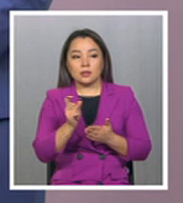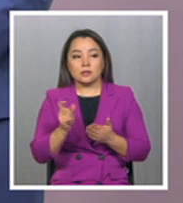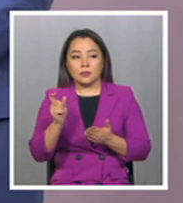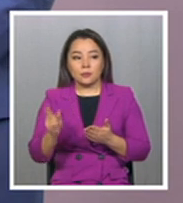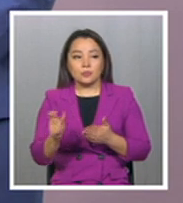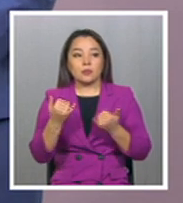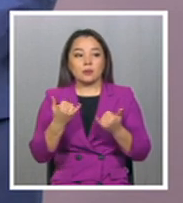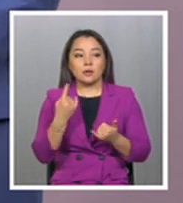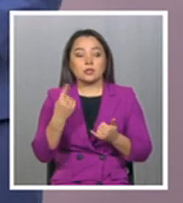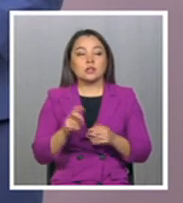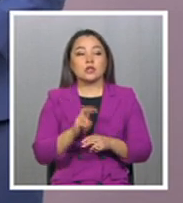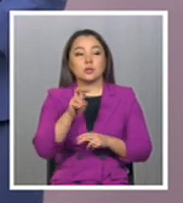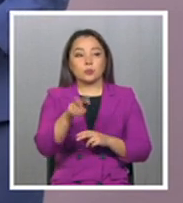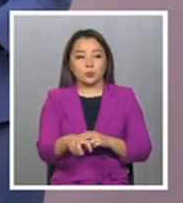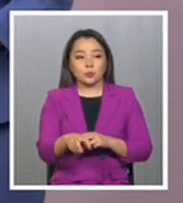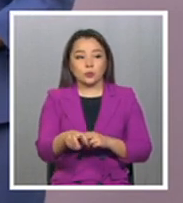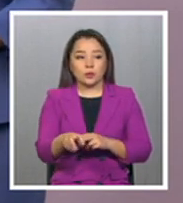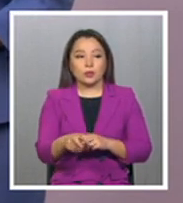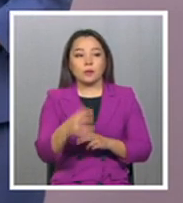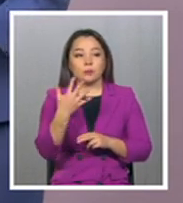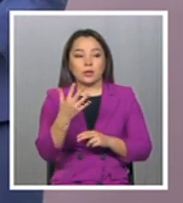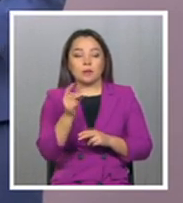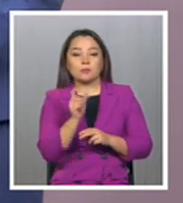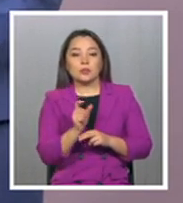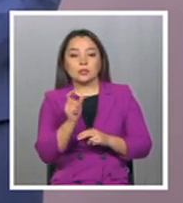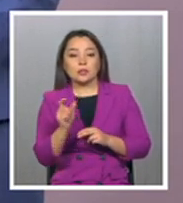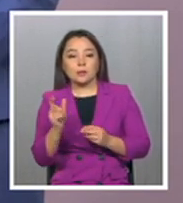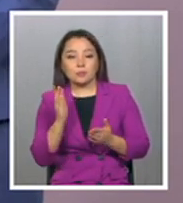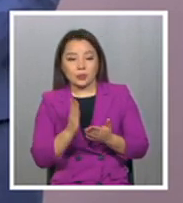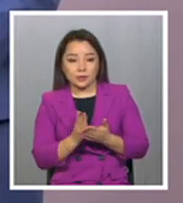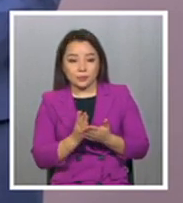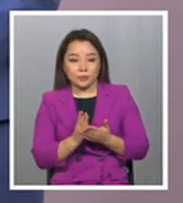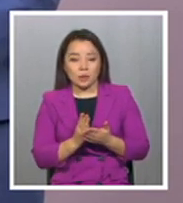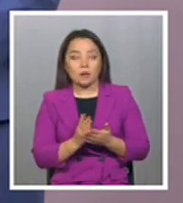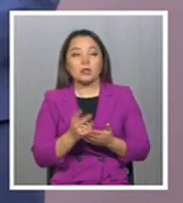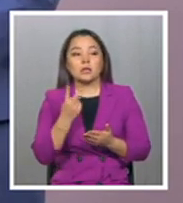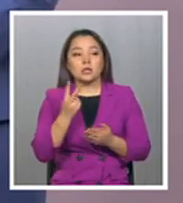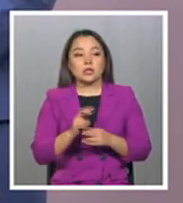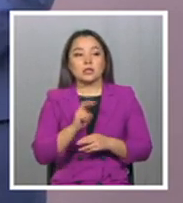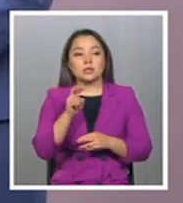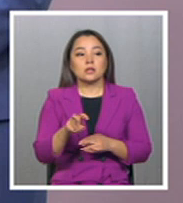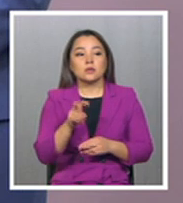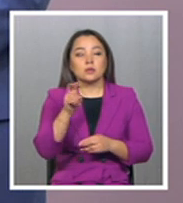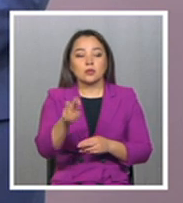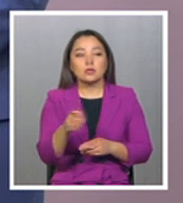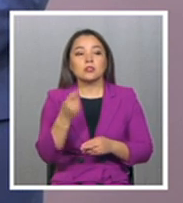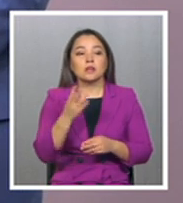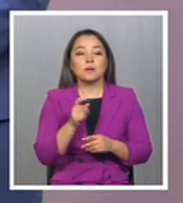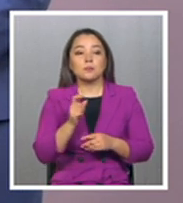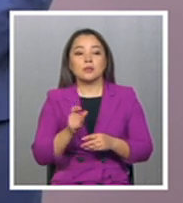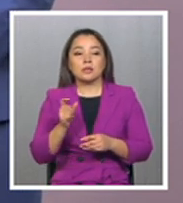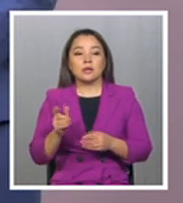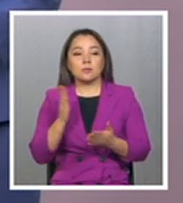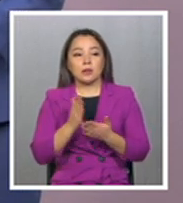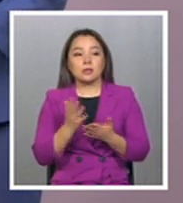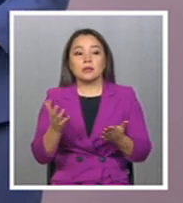Сырымның бір секіруінде 5 бірлік бар болса, 2 секіруінде неше бірлік бар екен табу үшін